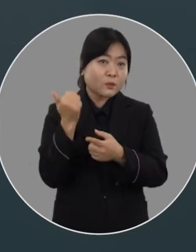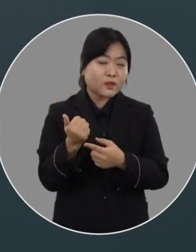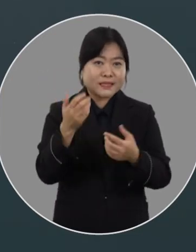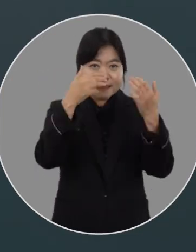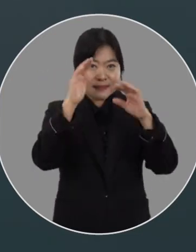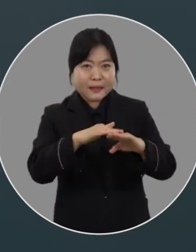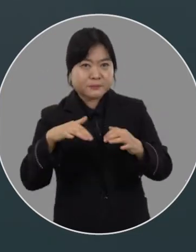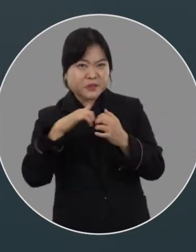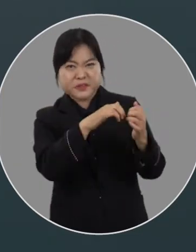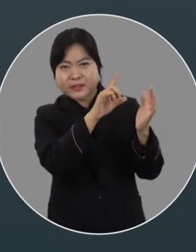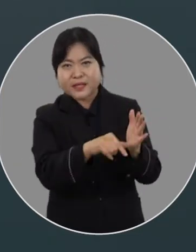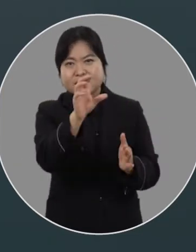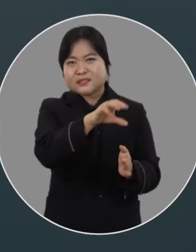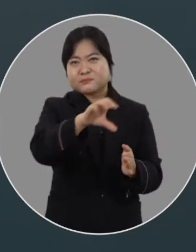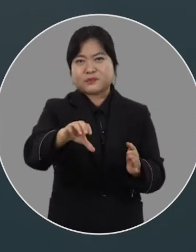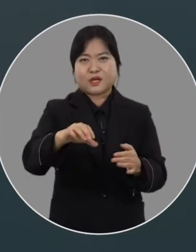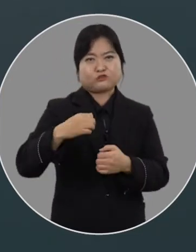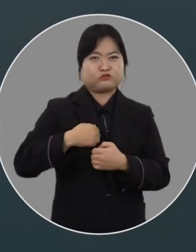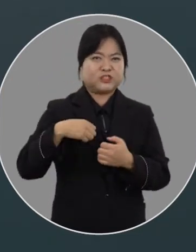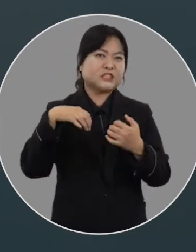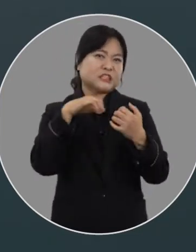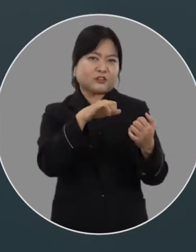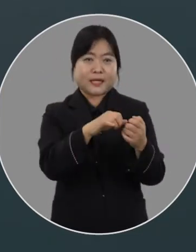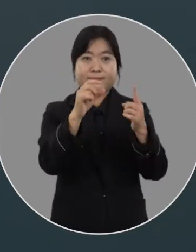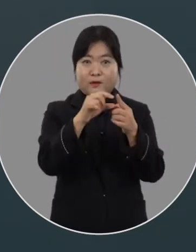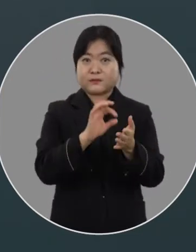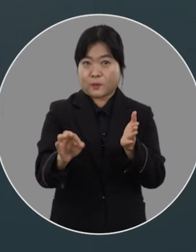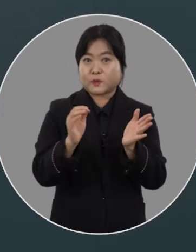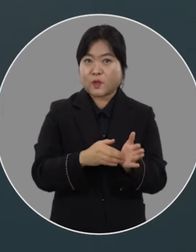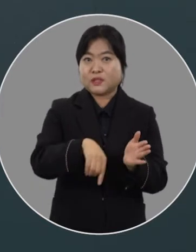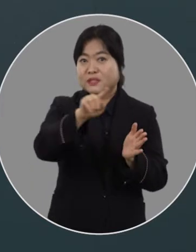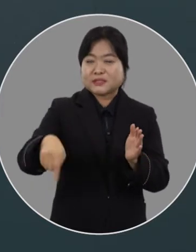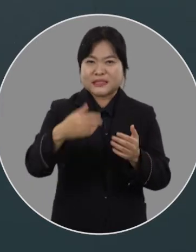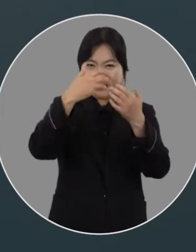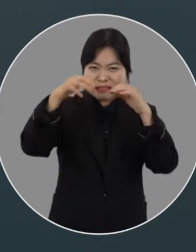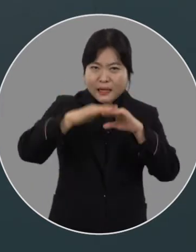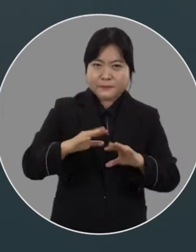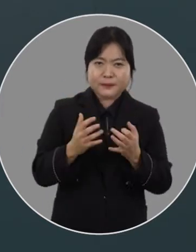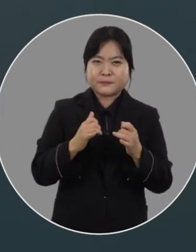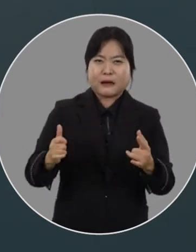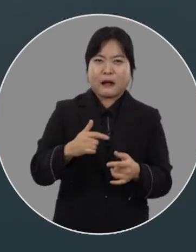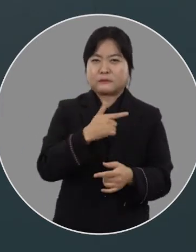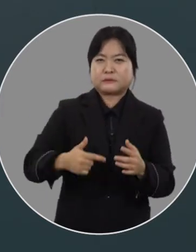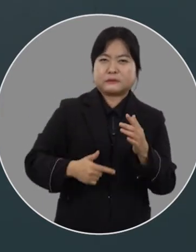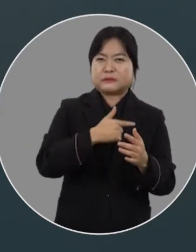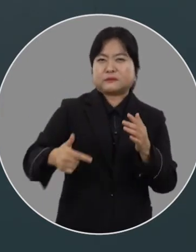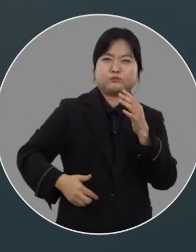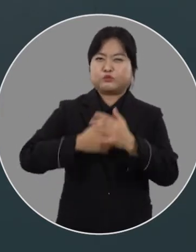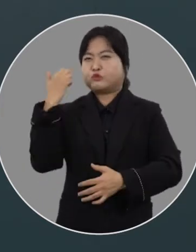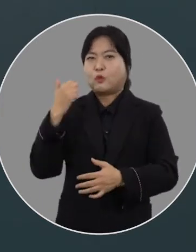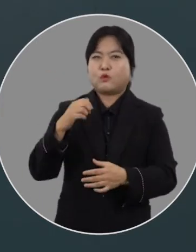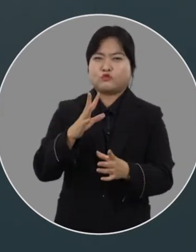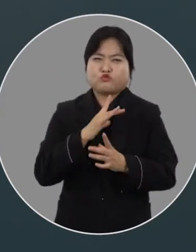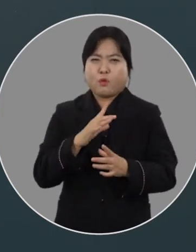이슬람을 치러가면서 십자군 전쟁이라는 단어를 썼는데요. 이것은 이슬람 사람들한테는 무지막지한 분노와